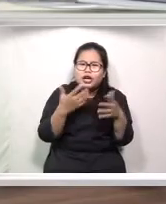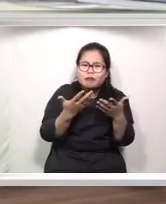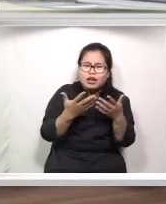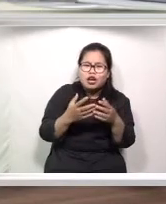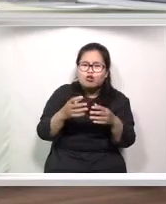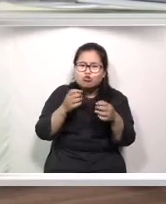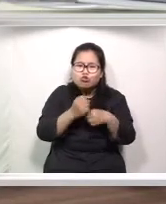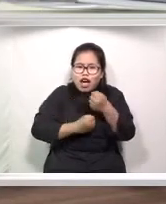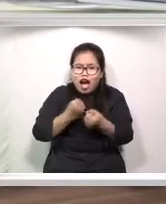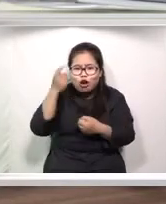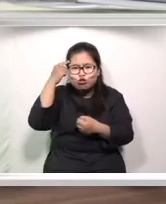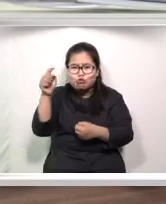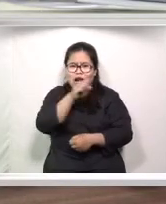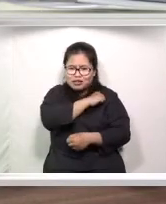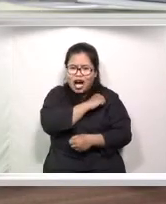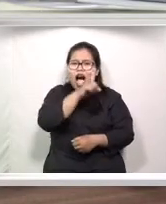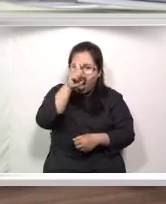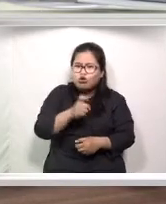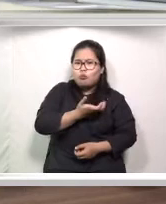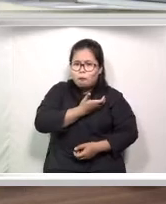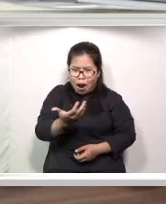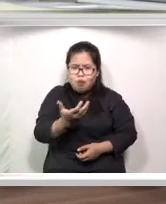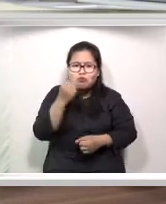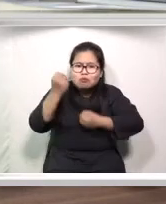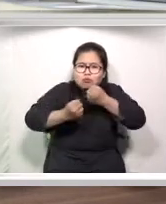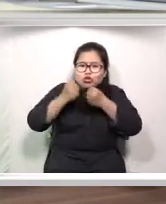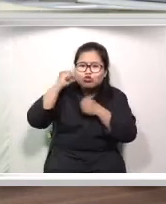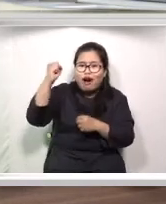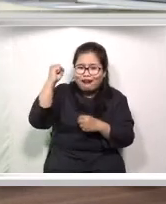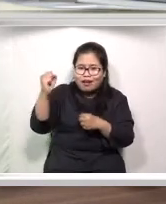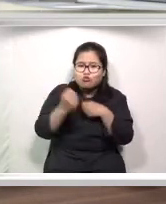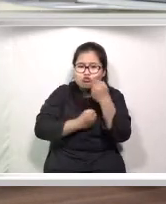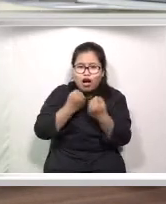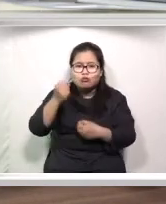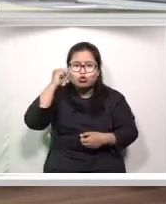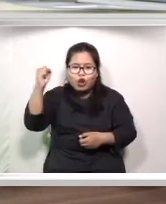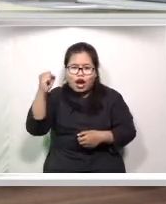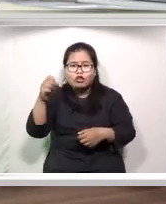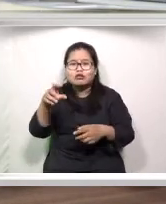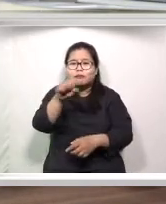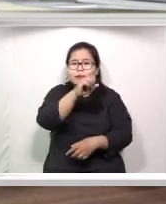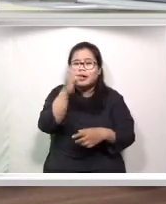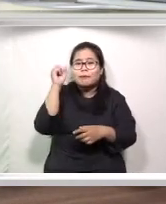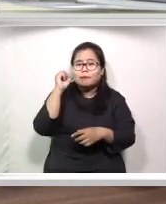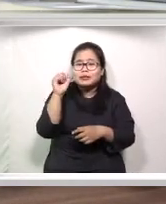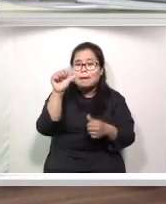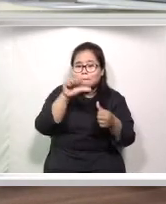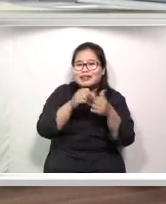negara Indonesia untuk mau memperjuangkan dan mempertahankan kemerdekaan sampai dengan saat